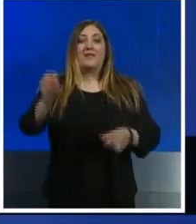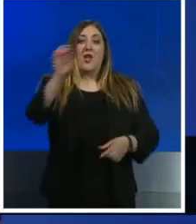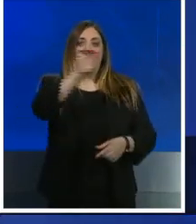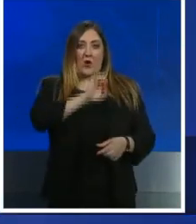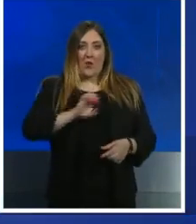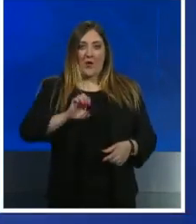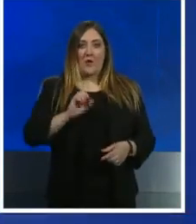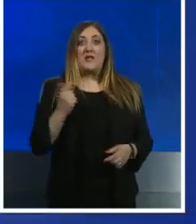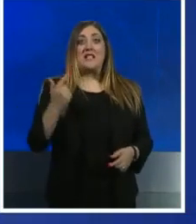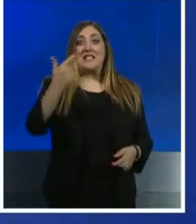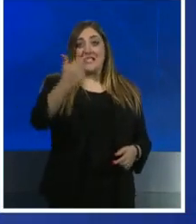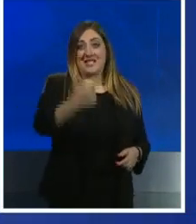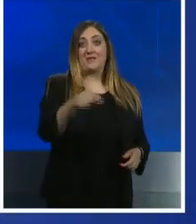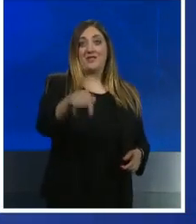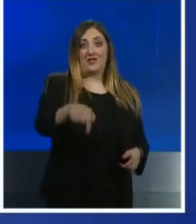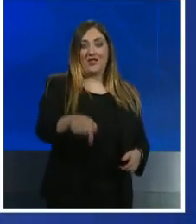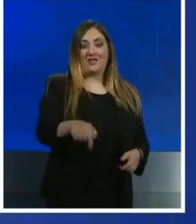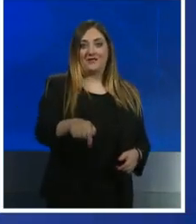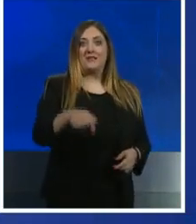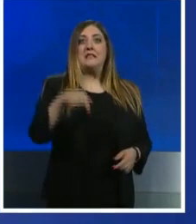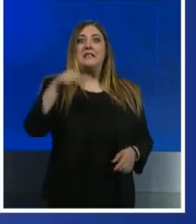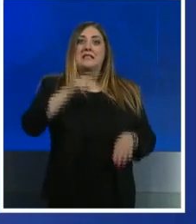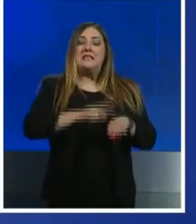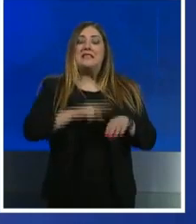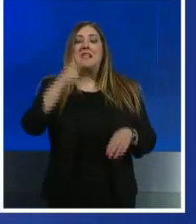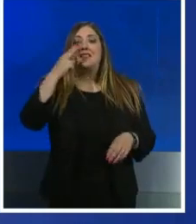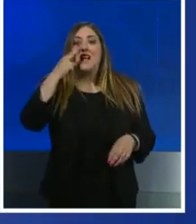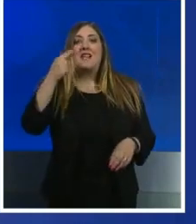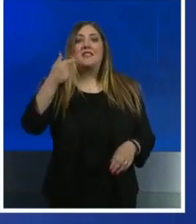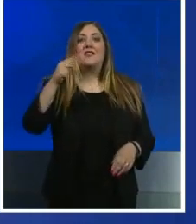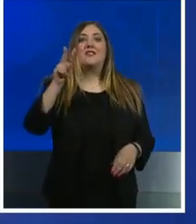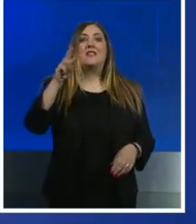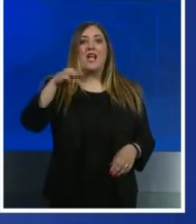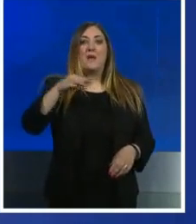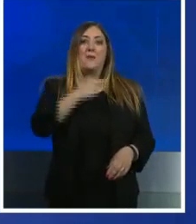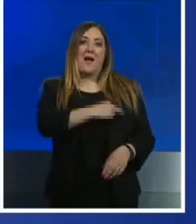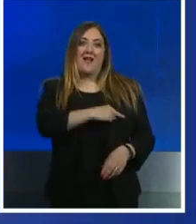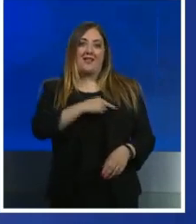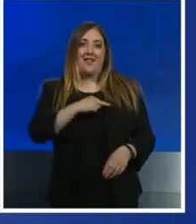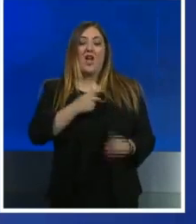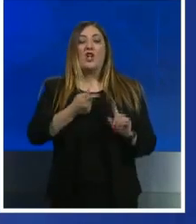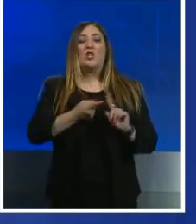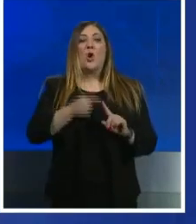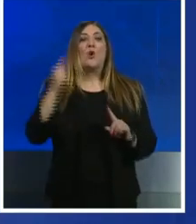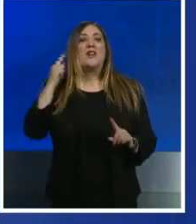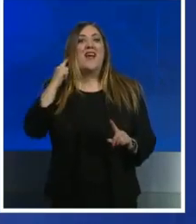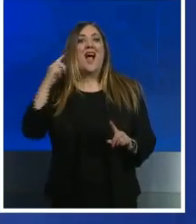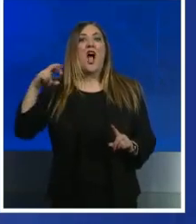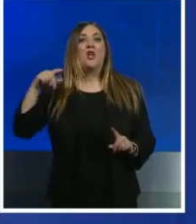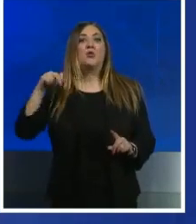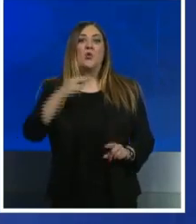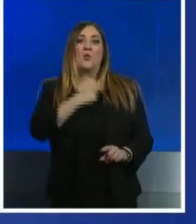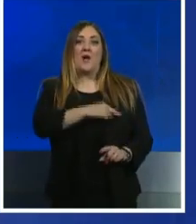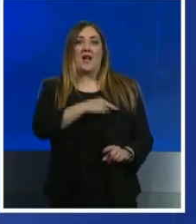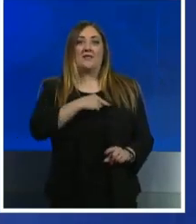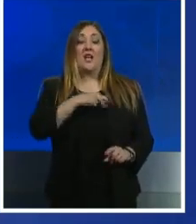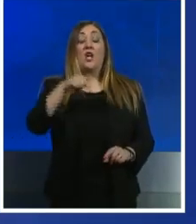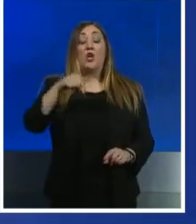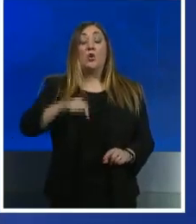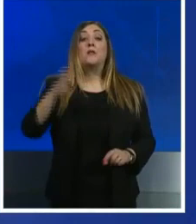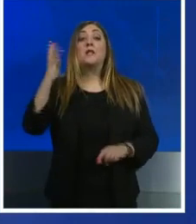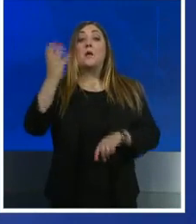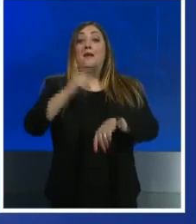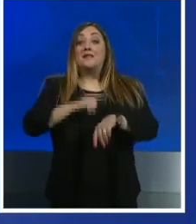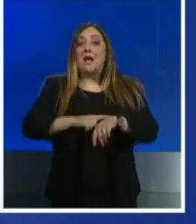nhar is-Sibt il-ġej. Xandira li tistgħu issegwu kemm fuq Television Malta kif ukoll fuq Radio Malta. Dan ir-raba' dibattitu huwa